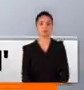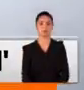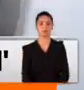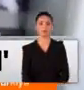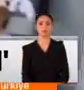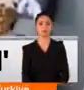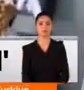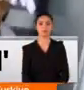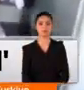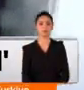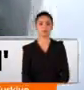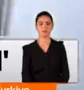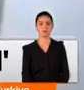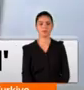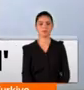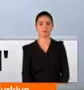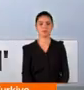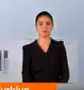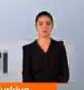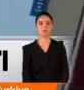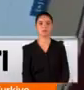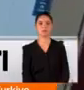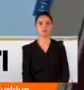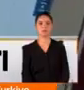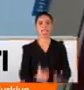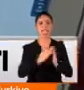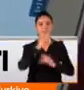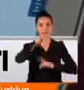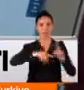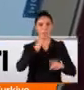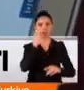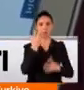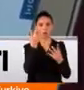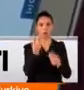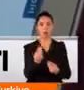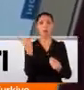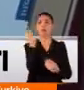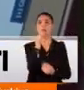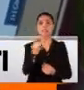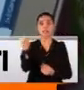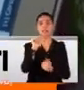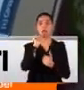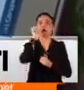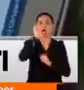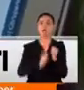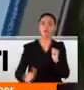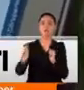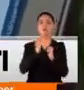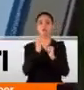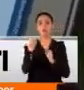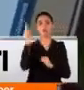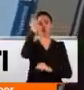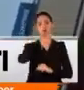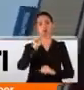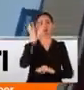durumdayım. Çünkü ev yok, anahtar yok, para da meydanda yok, mağdur oldum. Ev ararken dolandırılan mağdurların sayısı her geçen gün artıyor. Bu